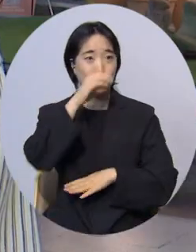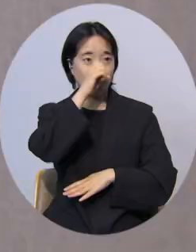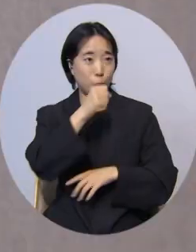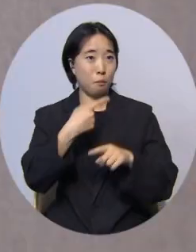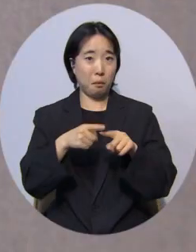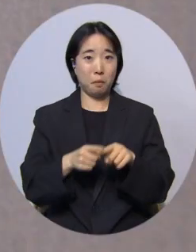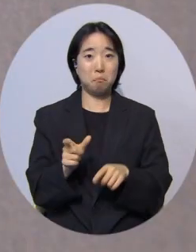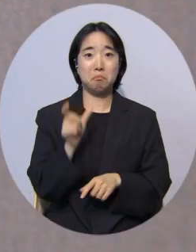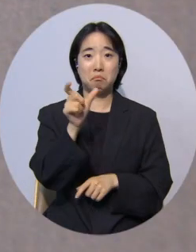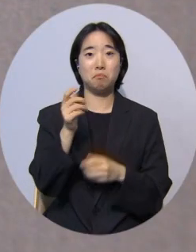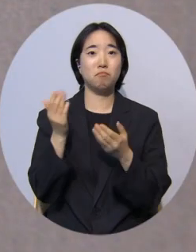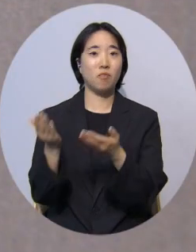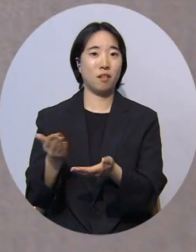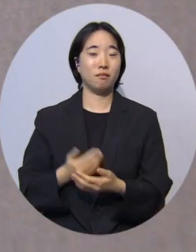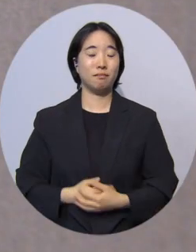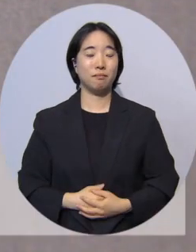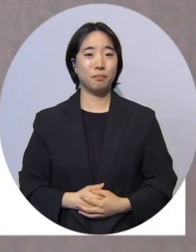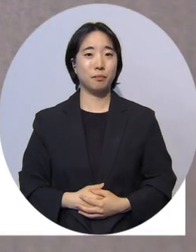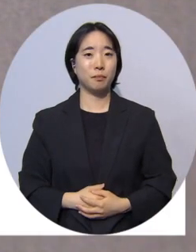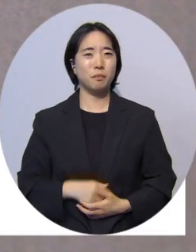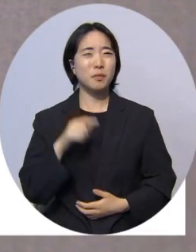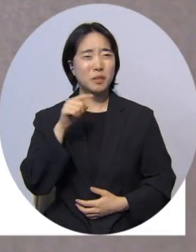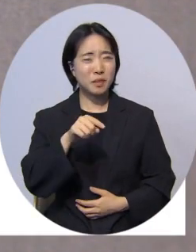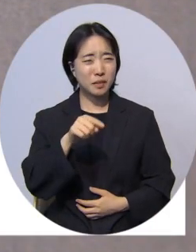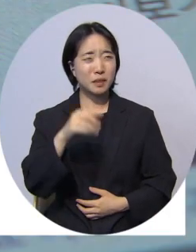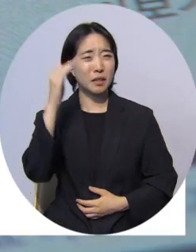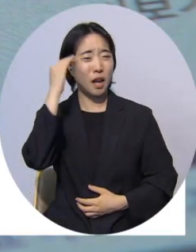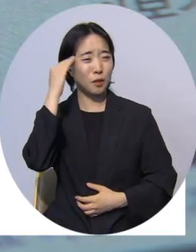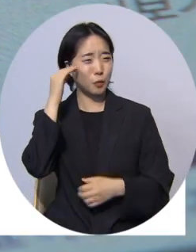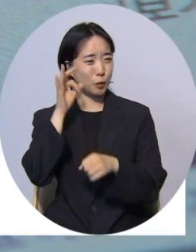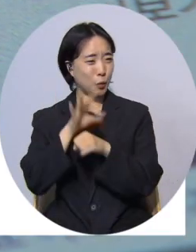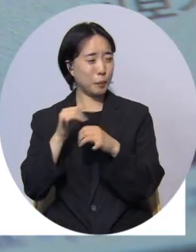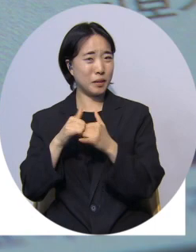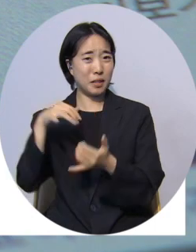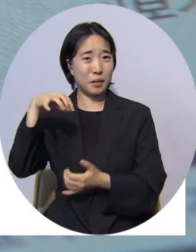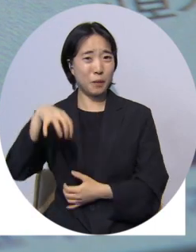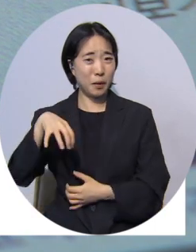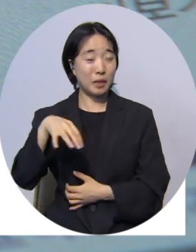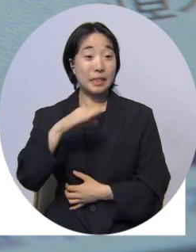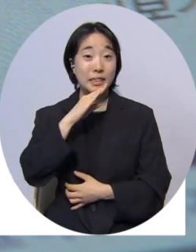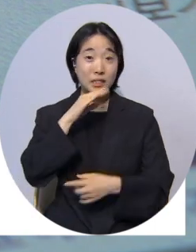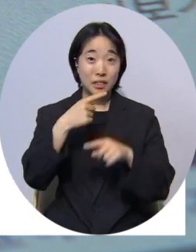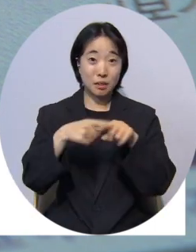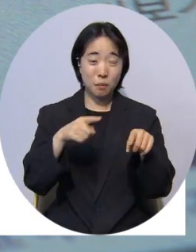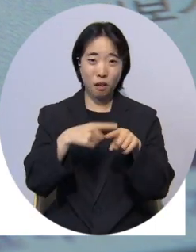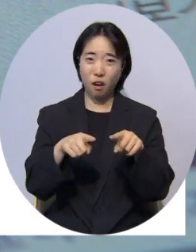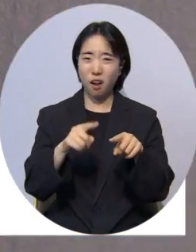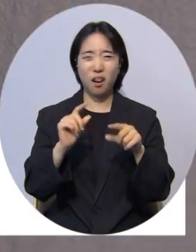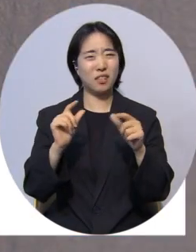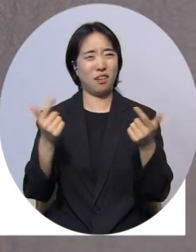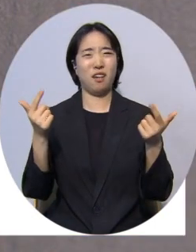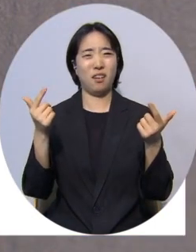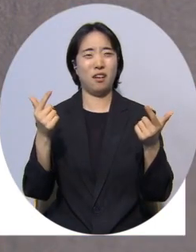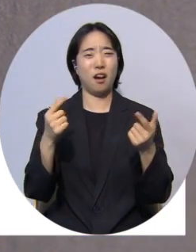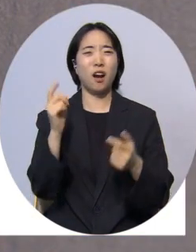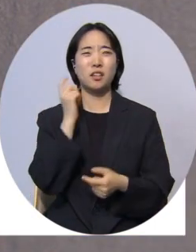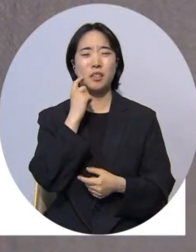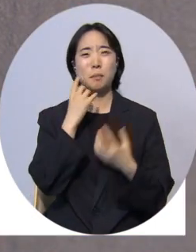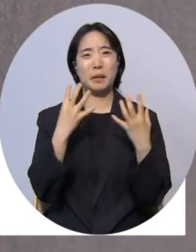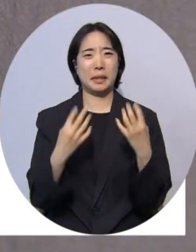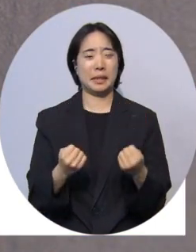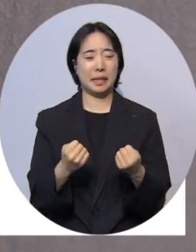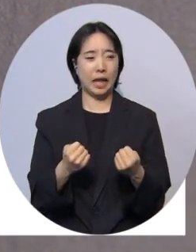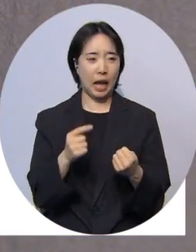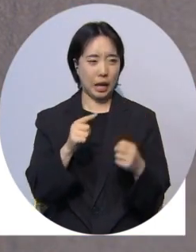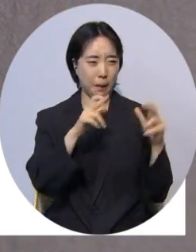편이었어요 한국 소비자원은 리뷰 이벤트로 인해 실제 소비자들의 평가가 왜곡될 수 있는만큼 별정 기반 리뷰